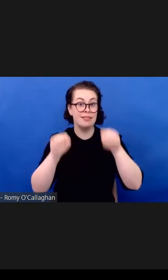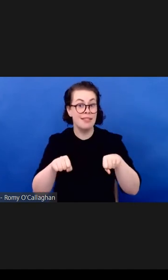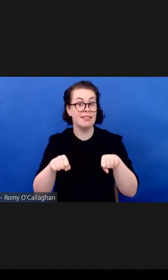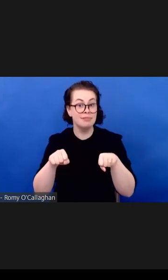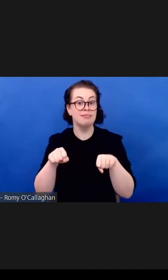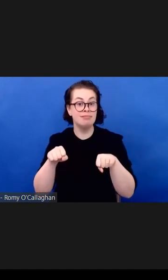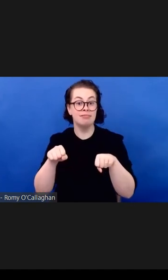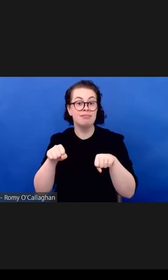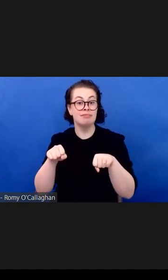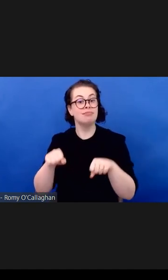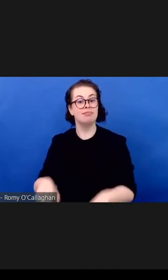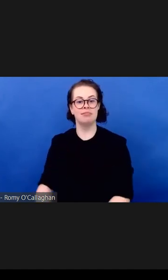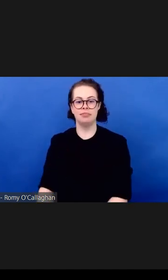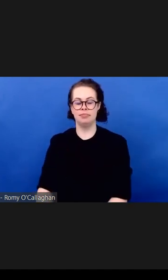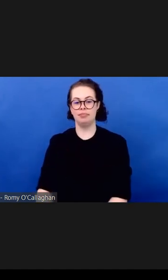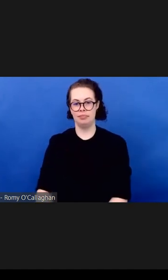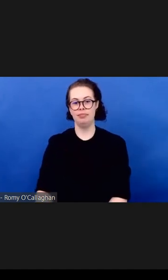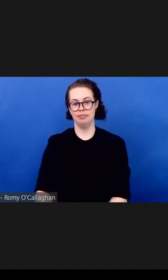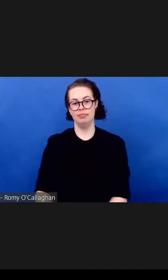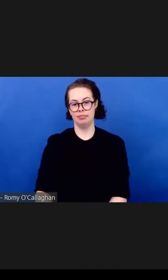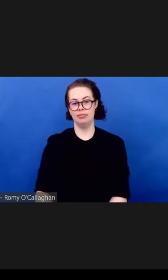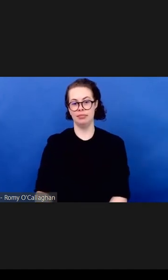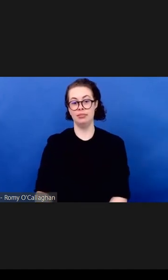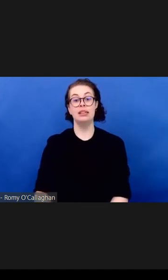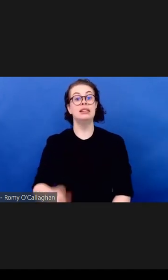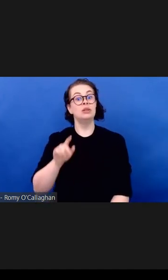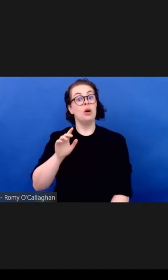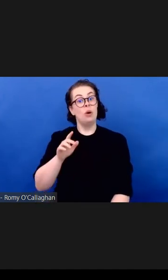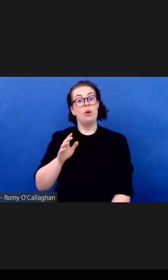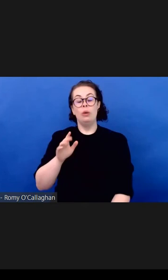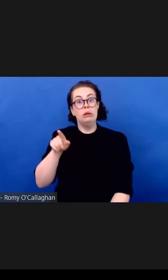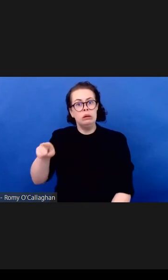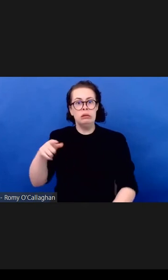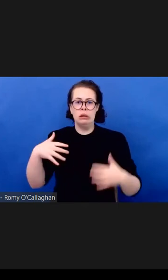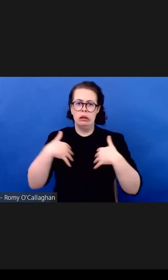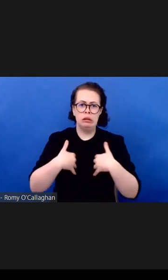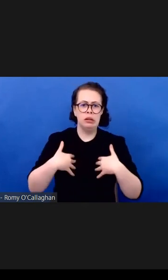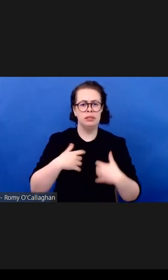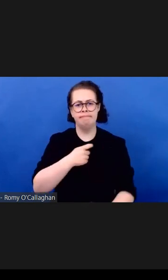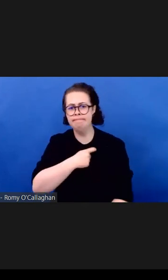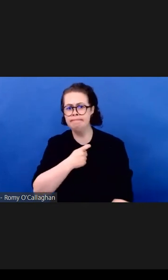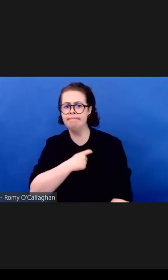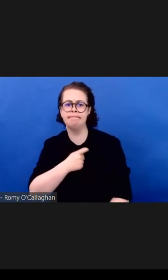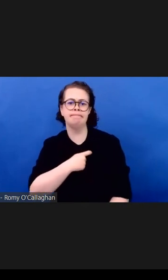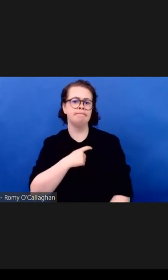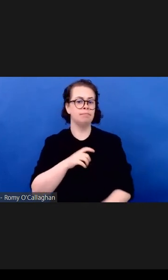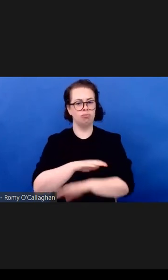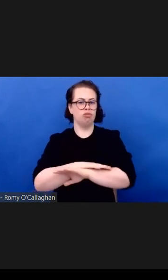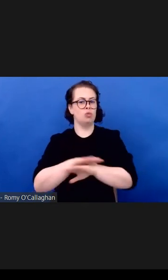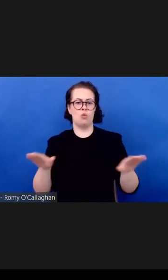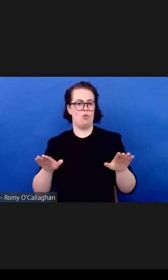মাধ্যমিক পাশ করলো, এই বাচ্চাও একদিন মাধ্যমিক উচ্চ মাধ্যমিক পাশ করবে, তোমার এর জন্য কোনো ভয়ের চিন্তা নাই, সব জায়গায় ও একাই যাইতে